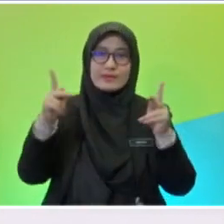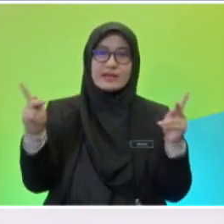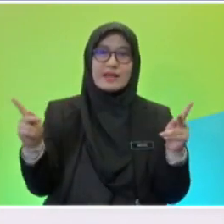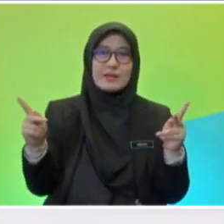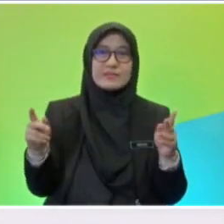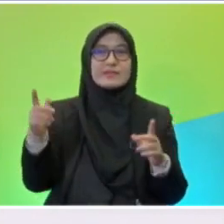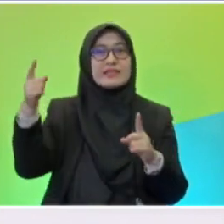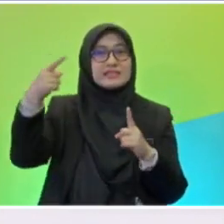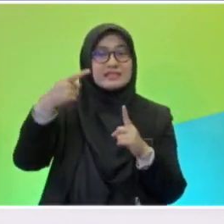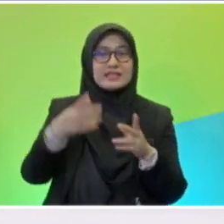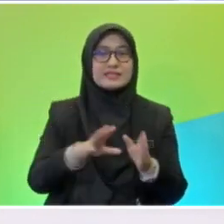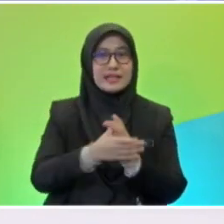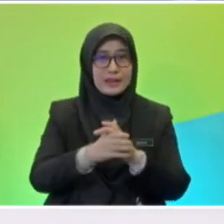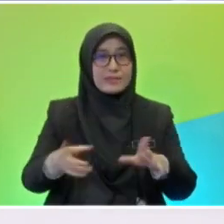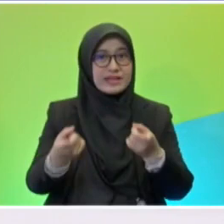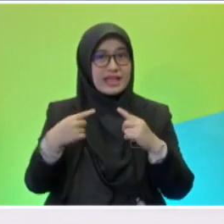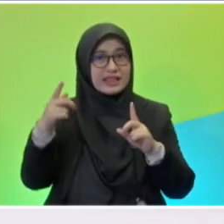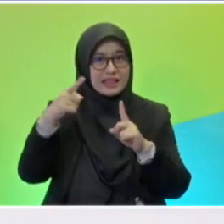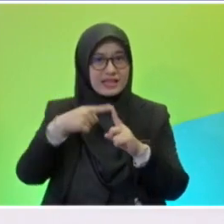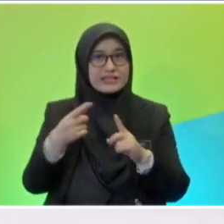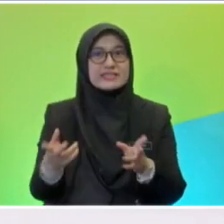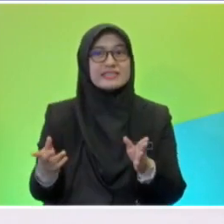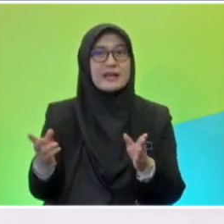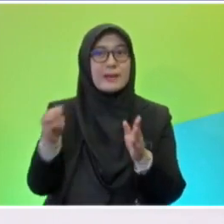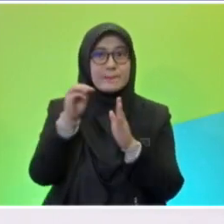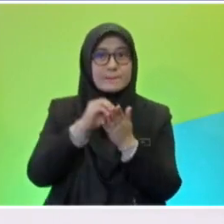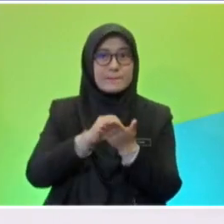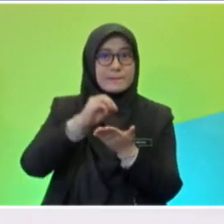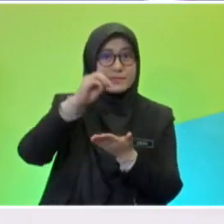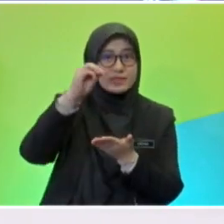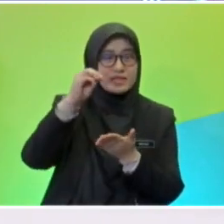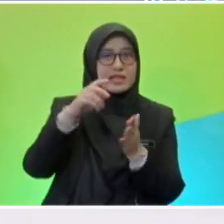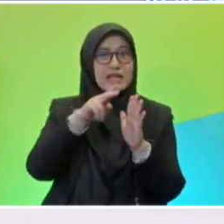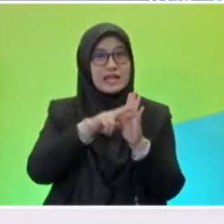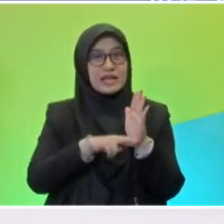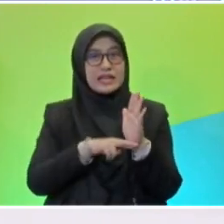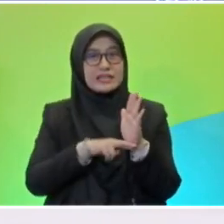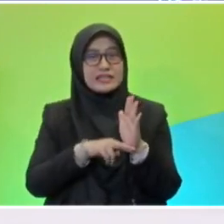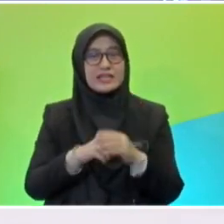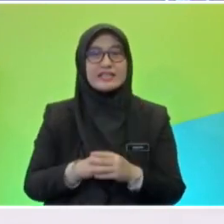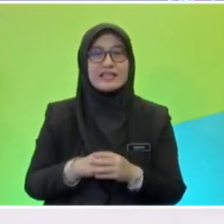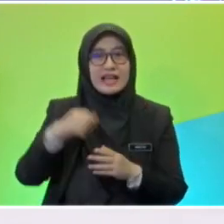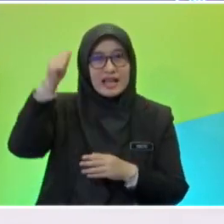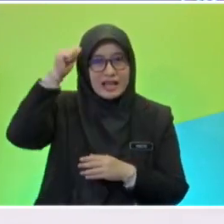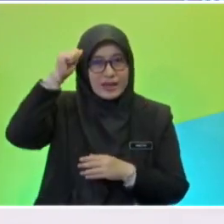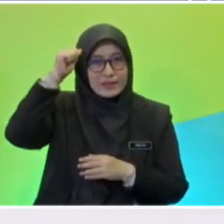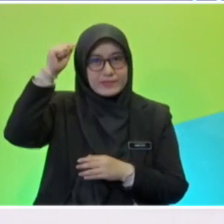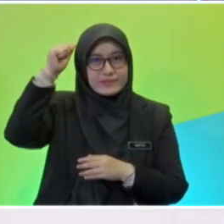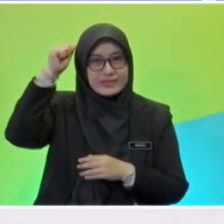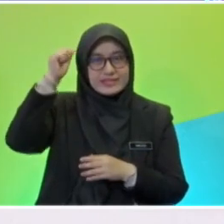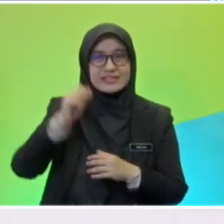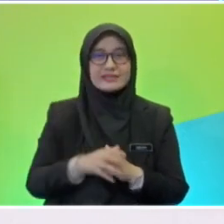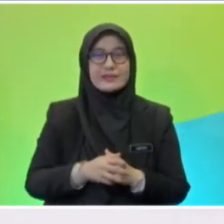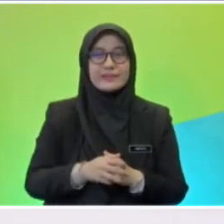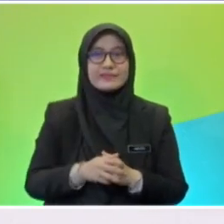rendah bersama dengan saya hang aku Mal Nazri Saya pasti anda pernah tahu siapa guru yang akan mengajak kita kali ini